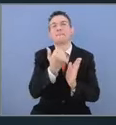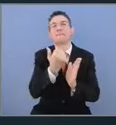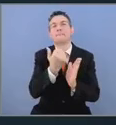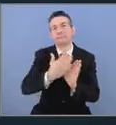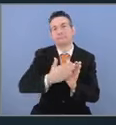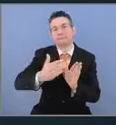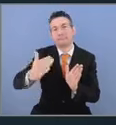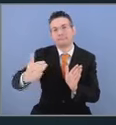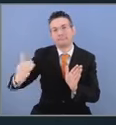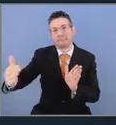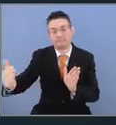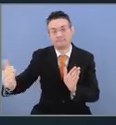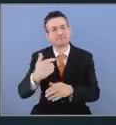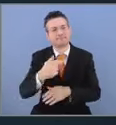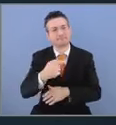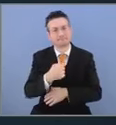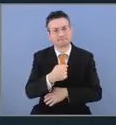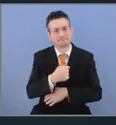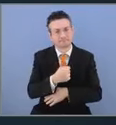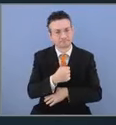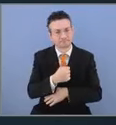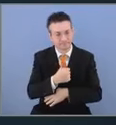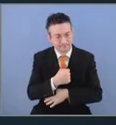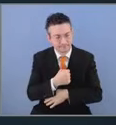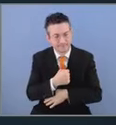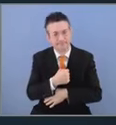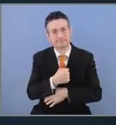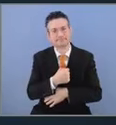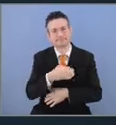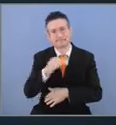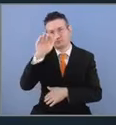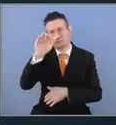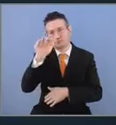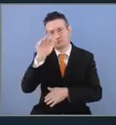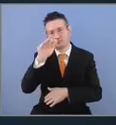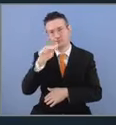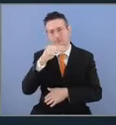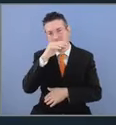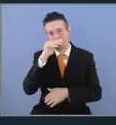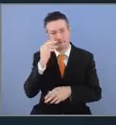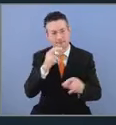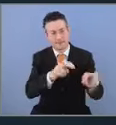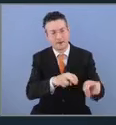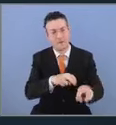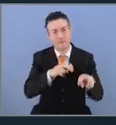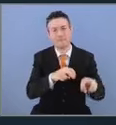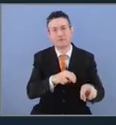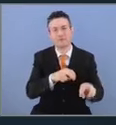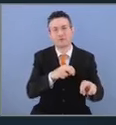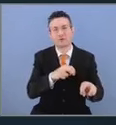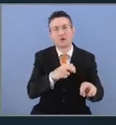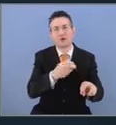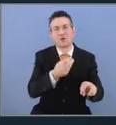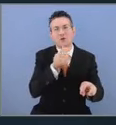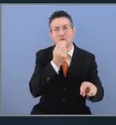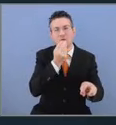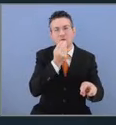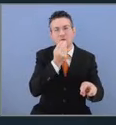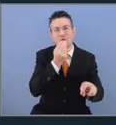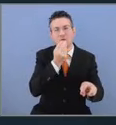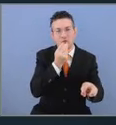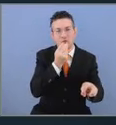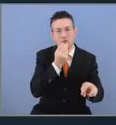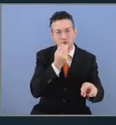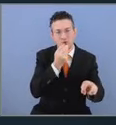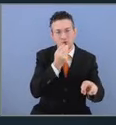Se ho un timore per il futuro del food agritech laziale e nazionale, è quello che in un